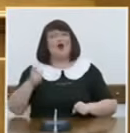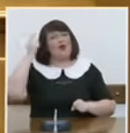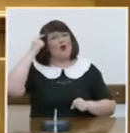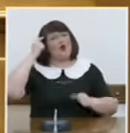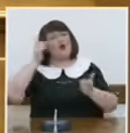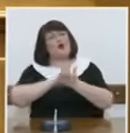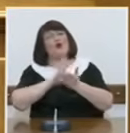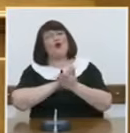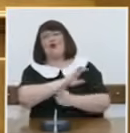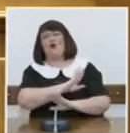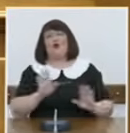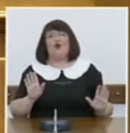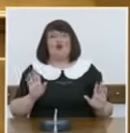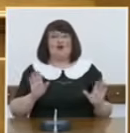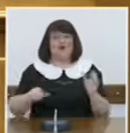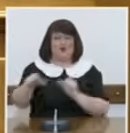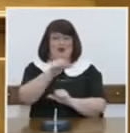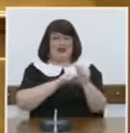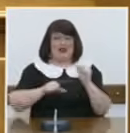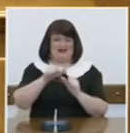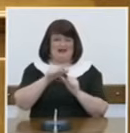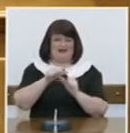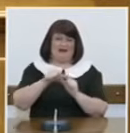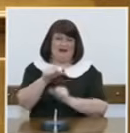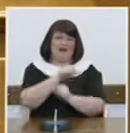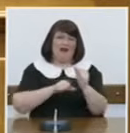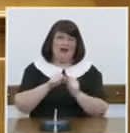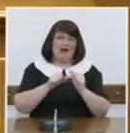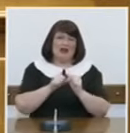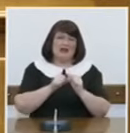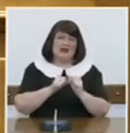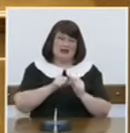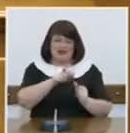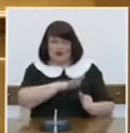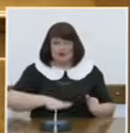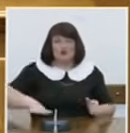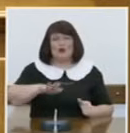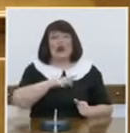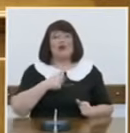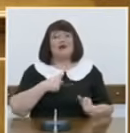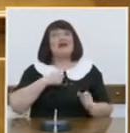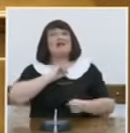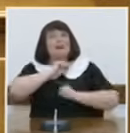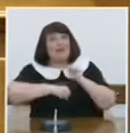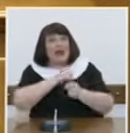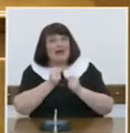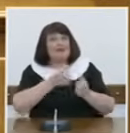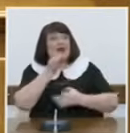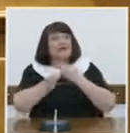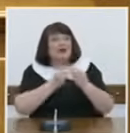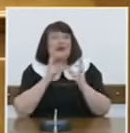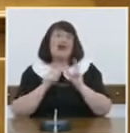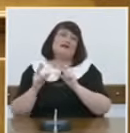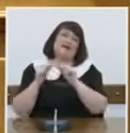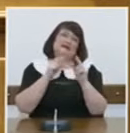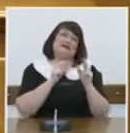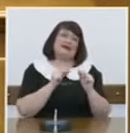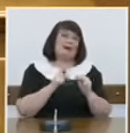άλλη αντικατάσταση του λαού μας. Αυτά λένε. Γι' αυτά ανταγωνιζόμαστε. Γι' αυτά μιλάμε. Αυτά συζητάμε. Και ξέρετε,